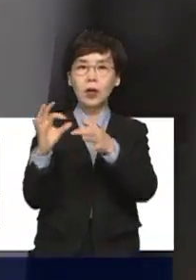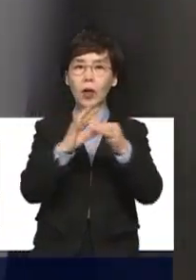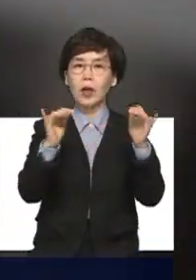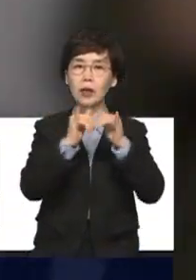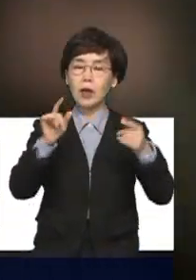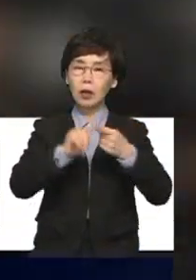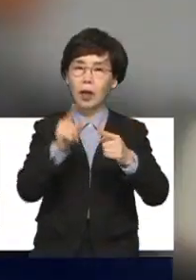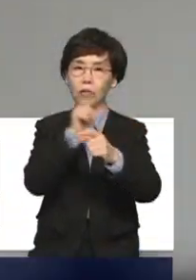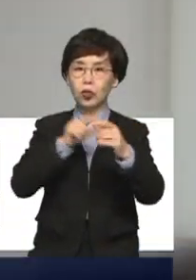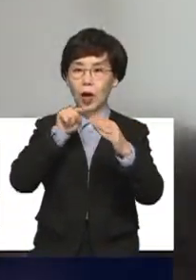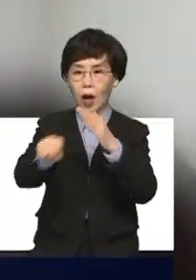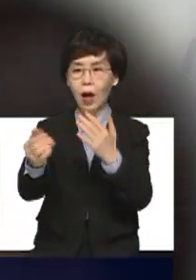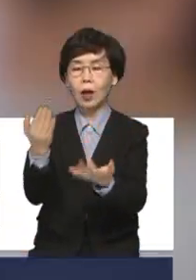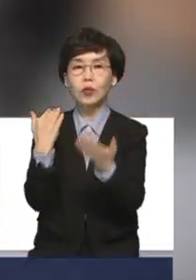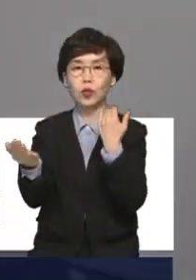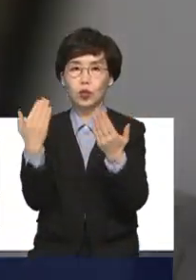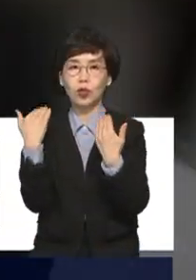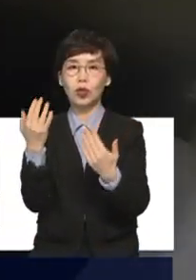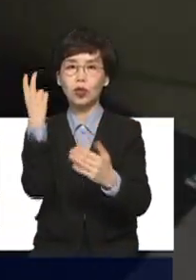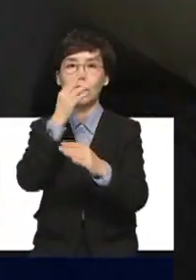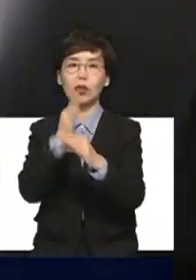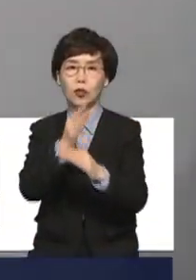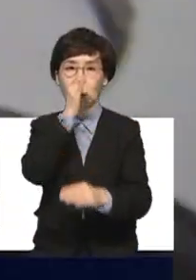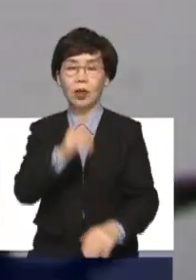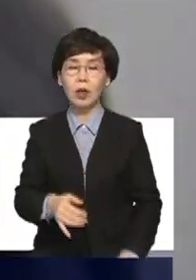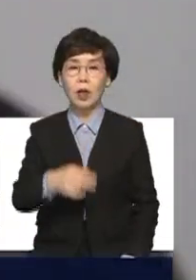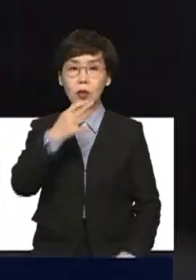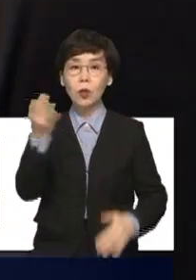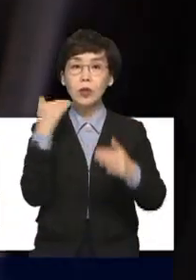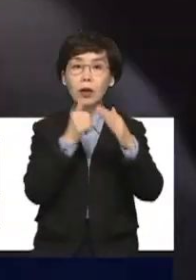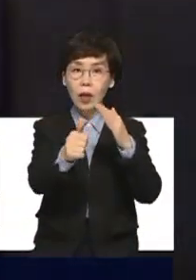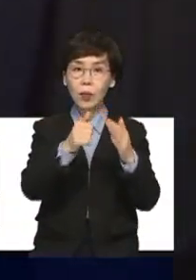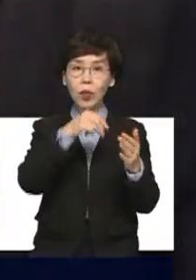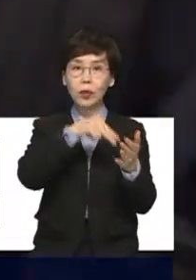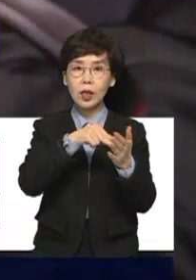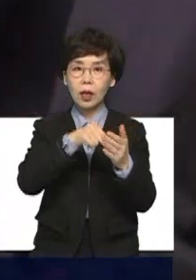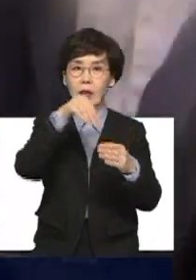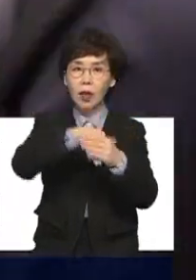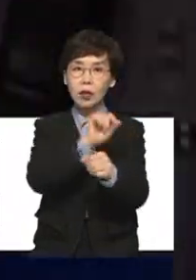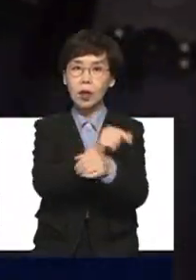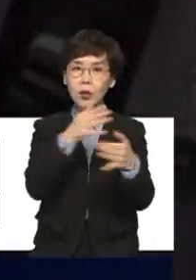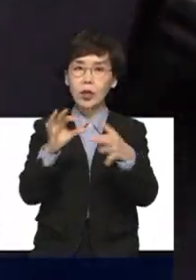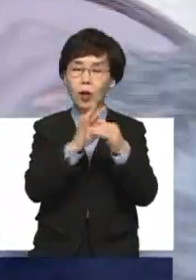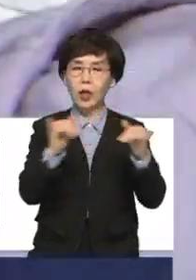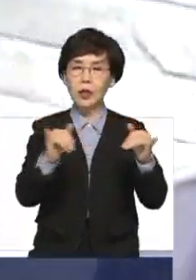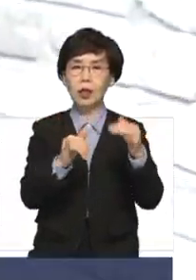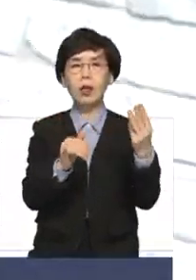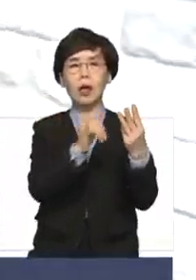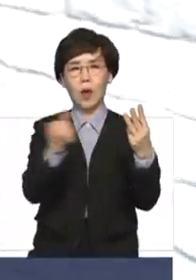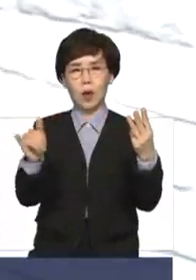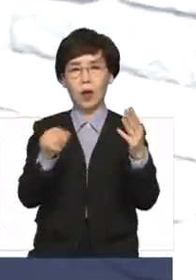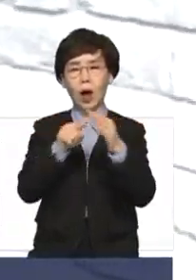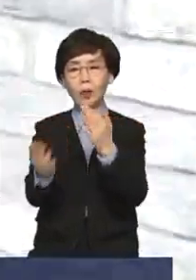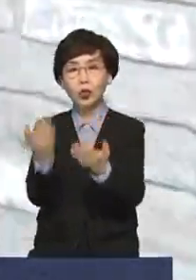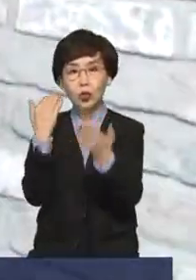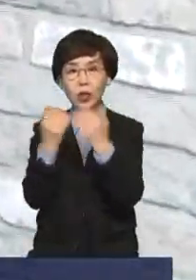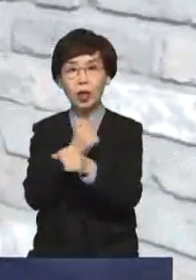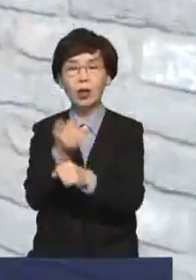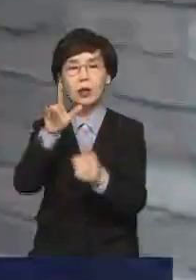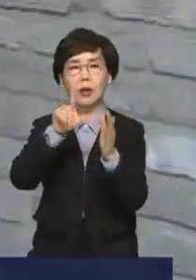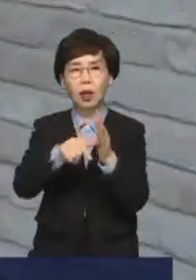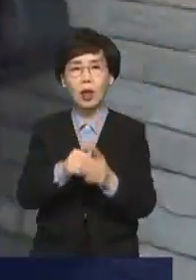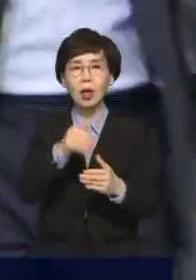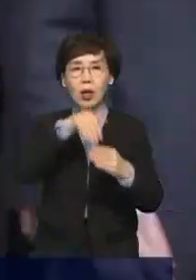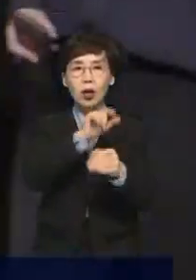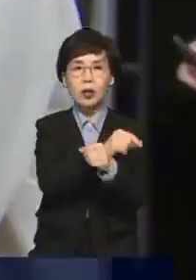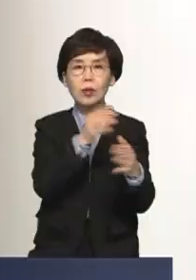대한 추가 압수수색을 진행하고 있습니다. 송 전 대표 측 캠프 관계자 3명이 압수수색 대상인데 당시